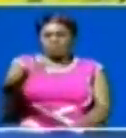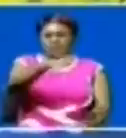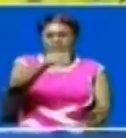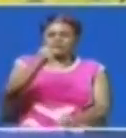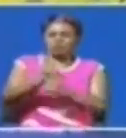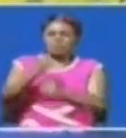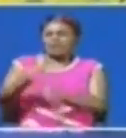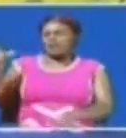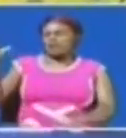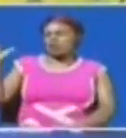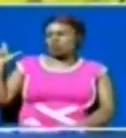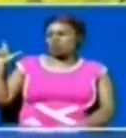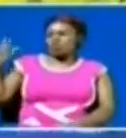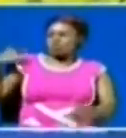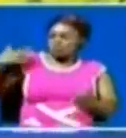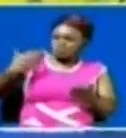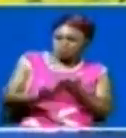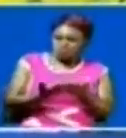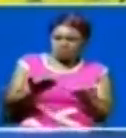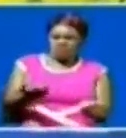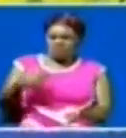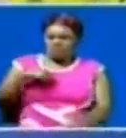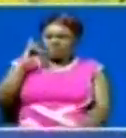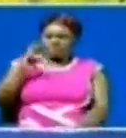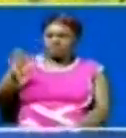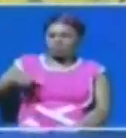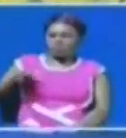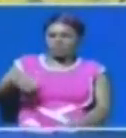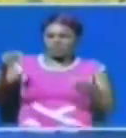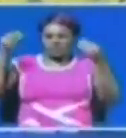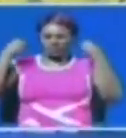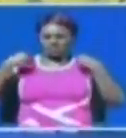sheria. Na mpaka siku ya leo juzi niliona wamama wakifaa